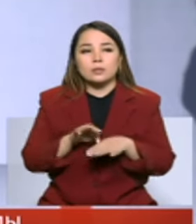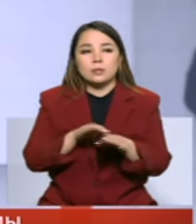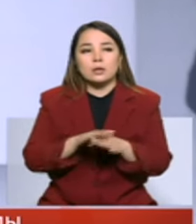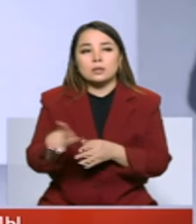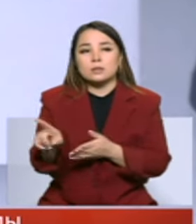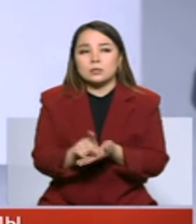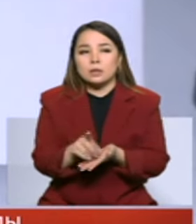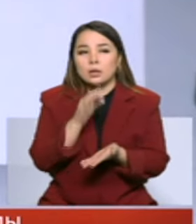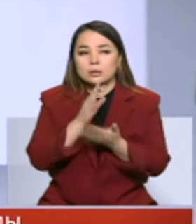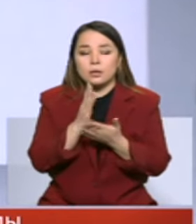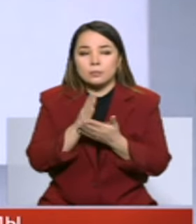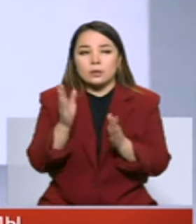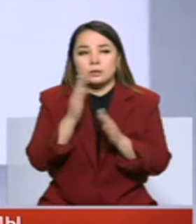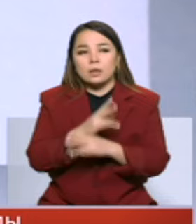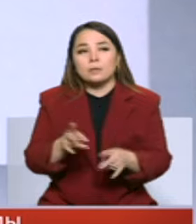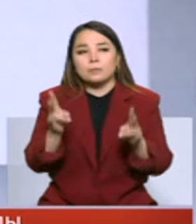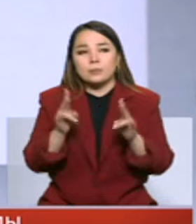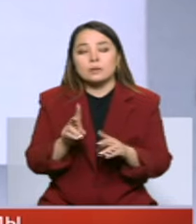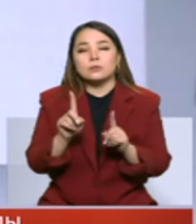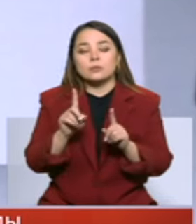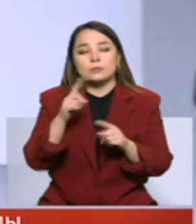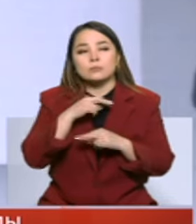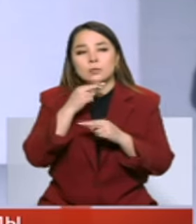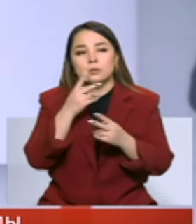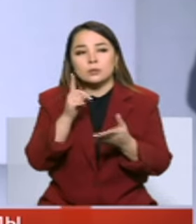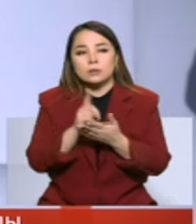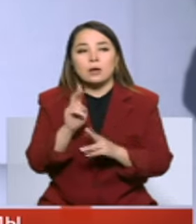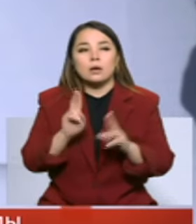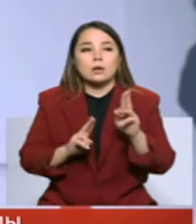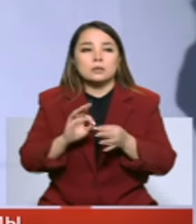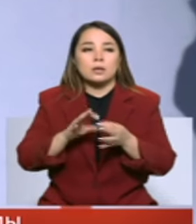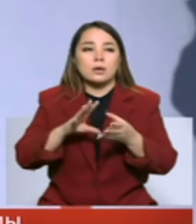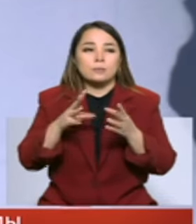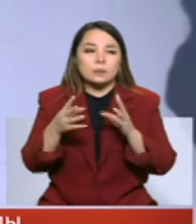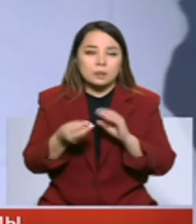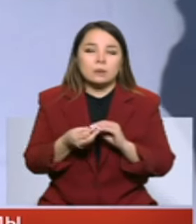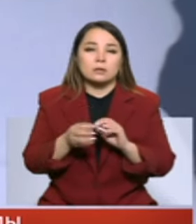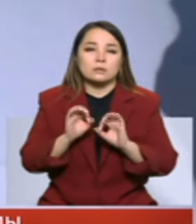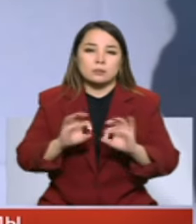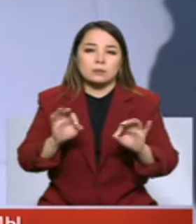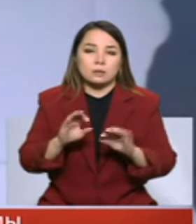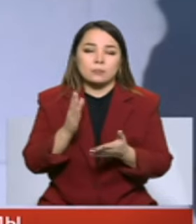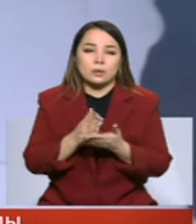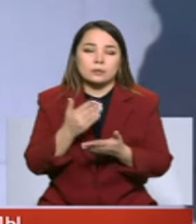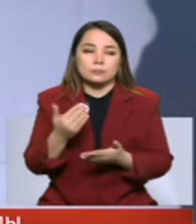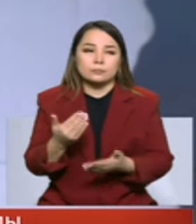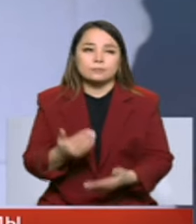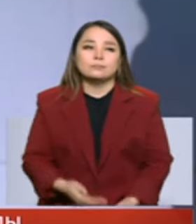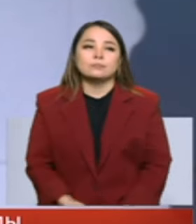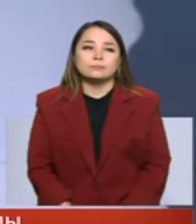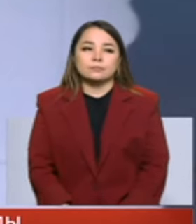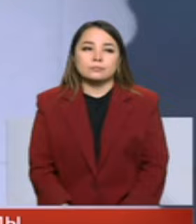мамандар. Табиғи апат кезінде нені ескеру керек? Қарапайым қағидалар жайлы әріптесім Аида Ахметбек айтсын.